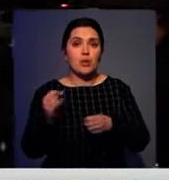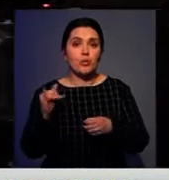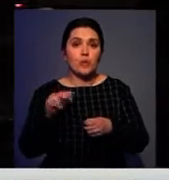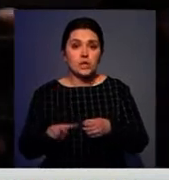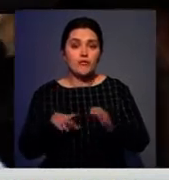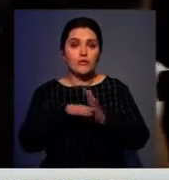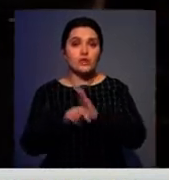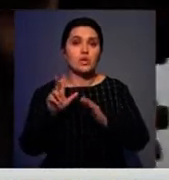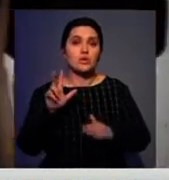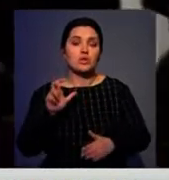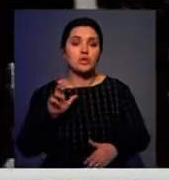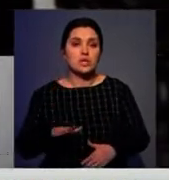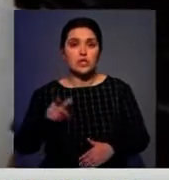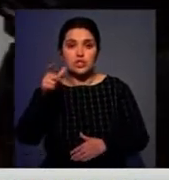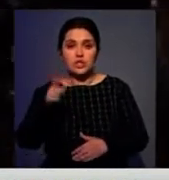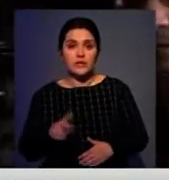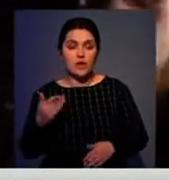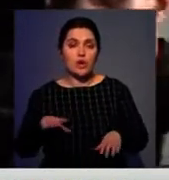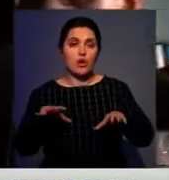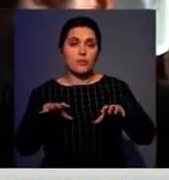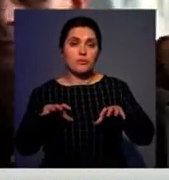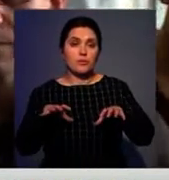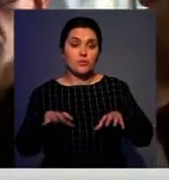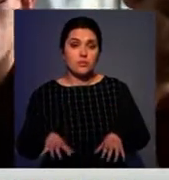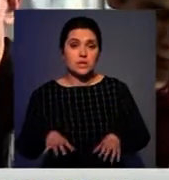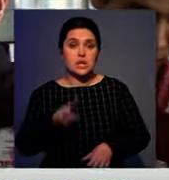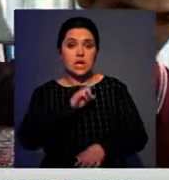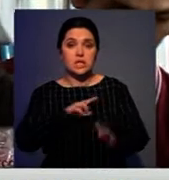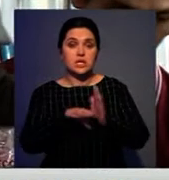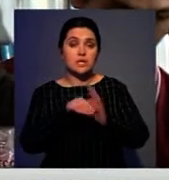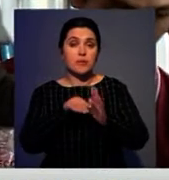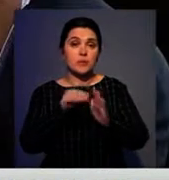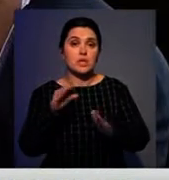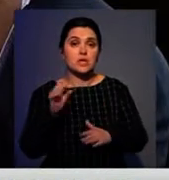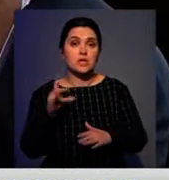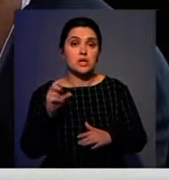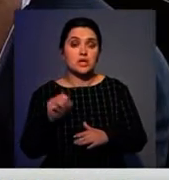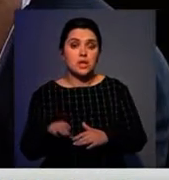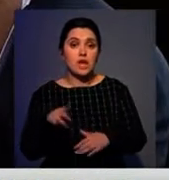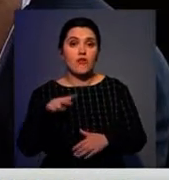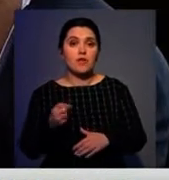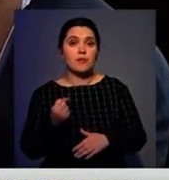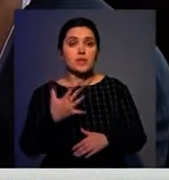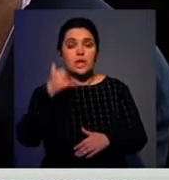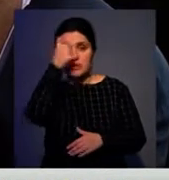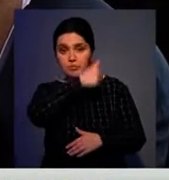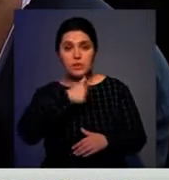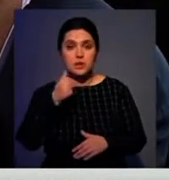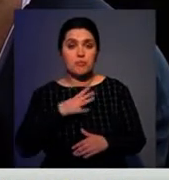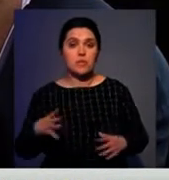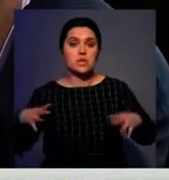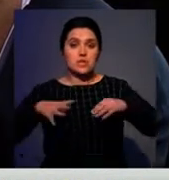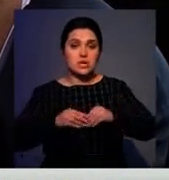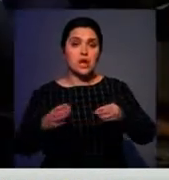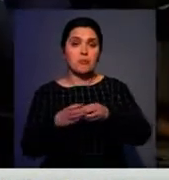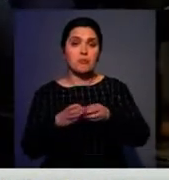партию АОЛ входит около 300 тысяч человек, а ее председатель – действующий депутат Сената. Напомню, в